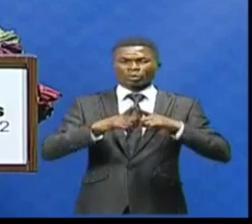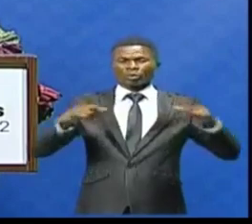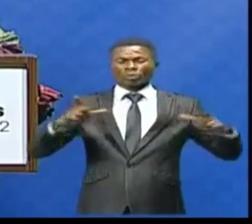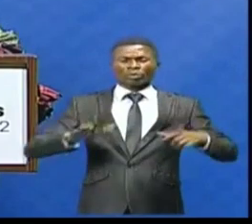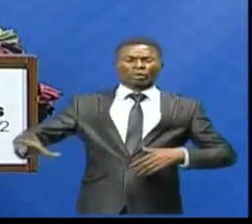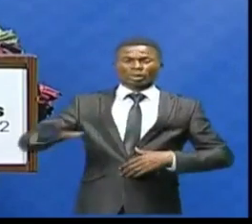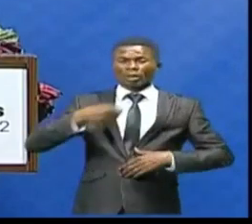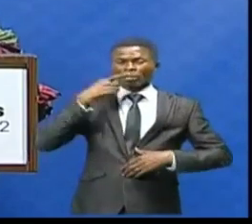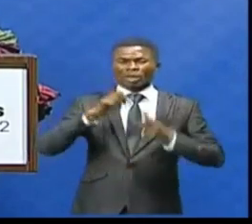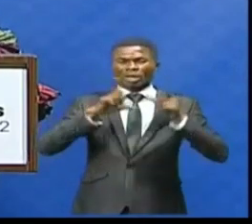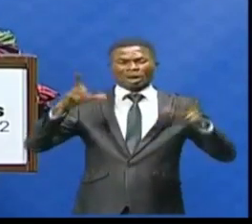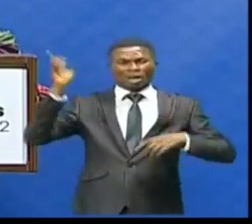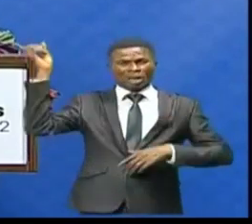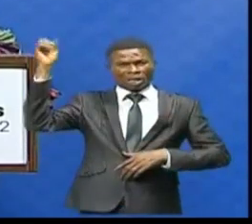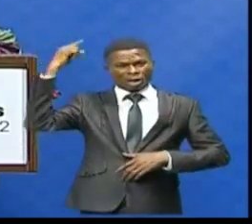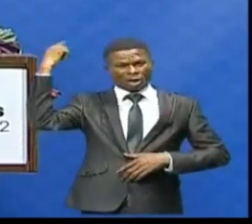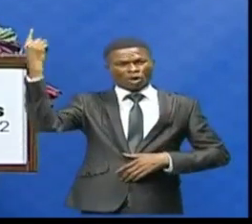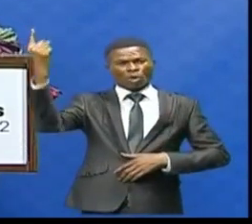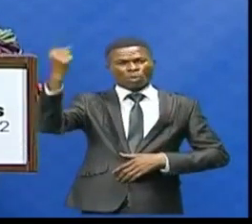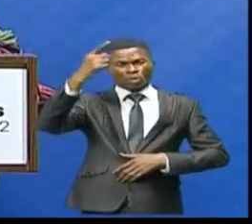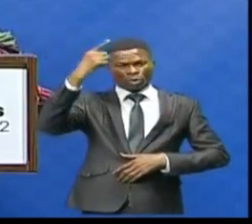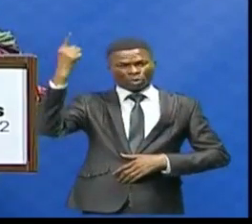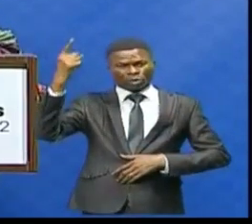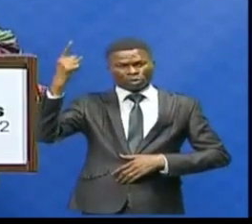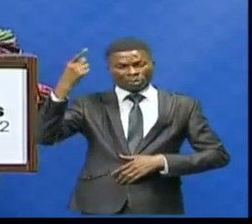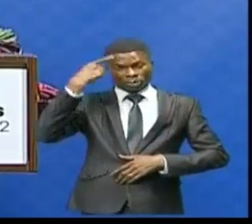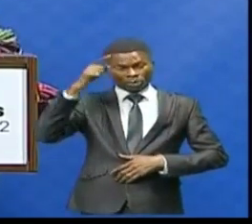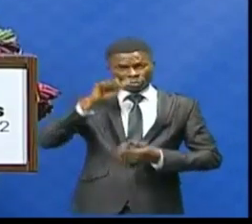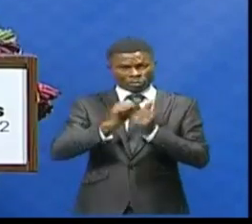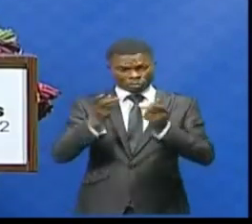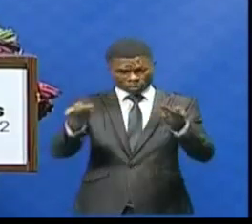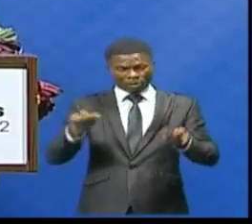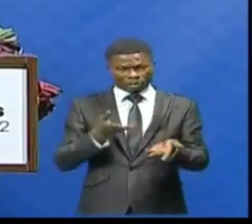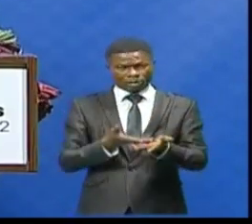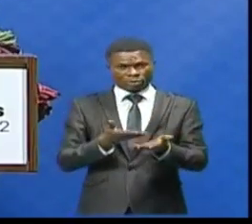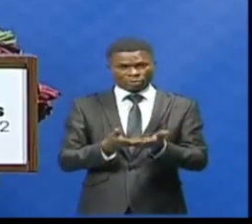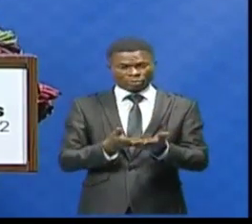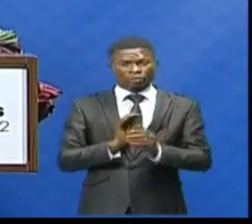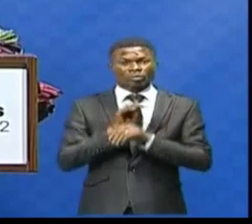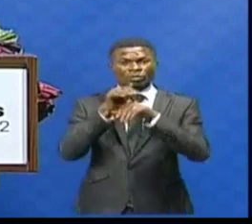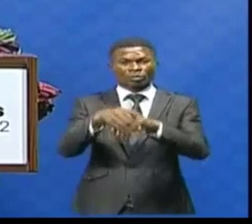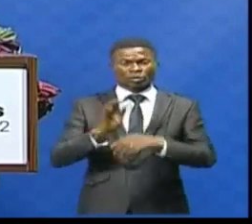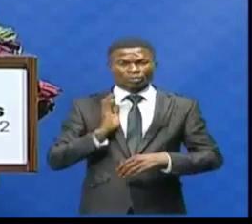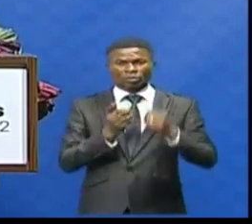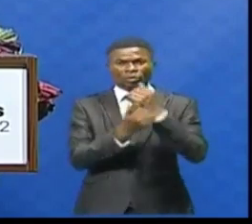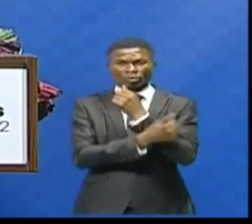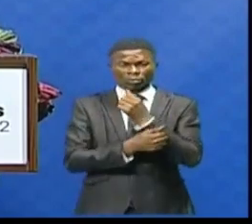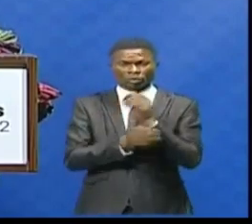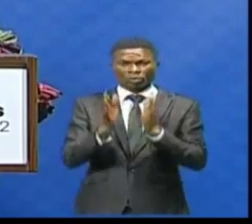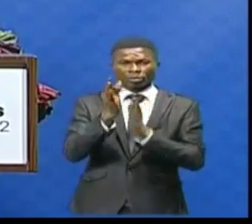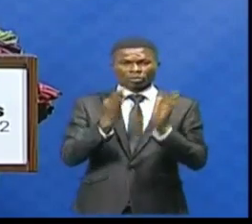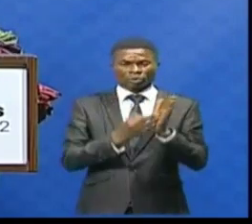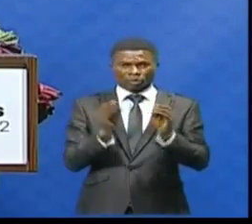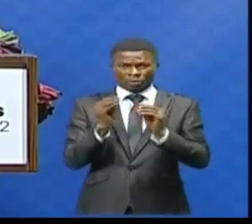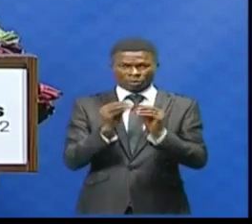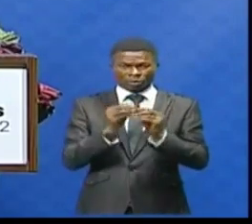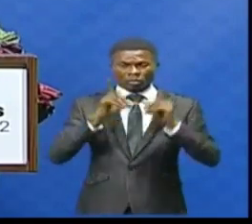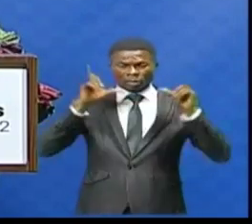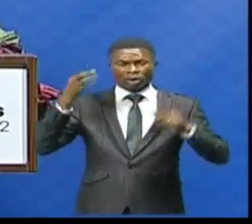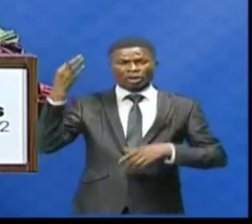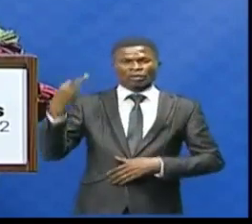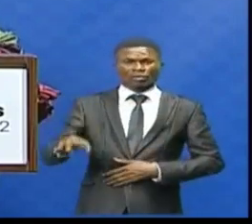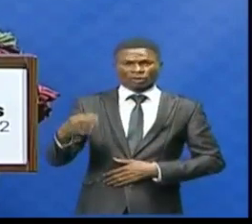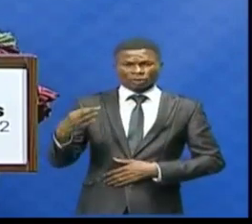francophones au monde fort de cette position la participation de notre pays au 18e sommet de la Francophonie